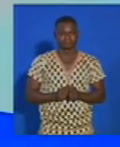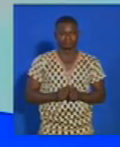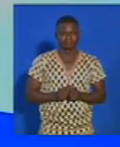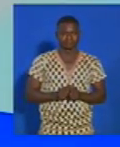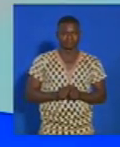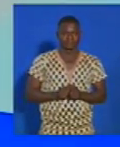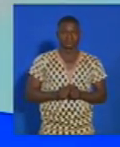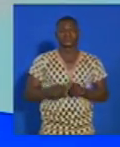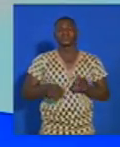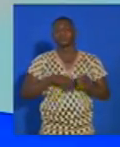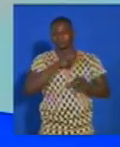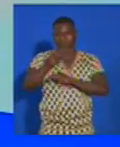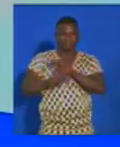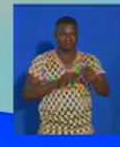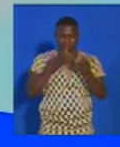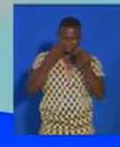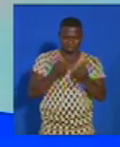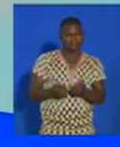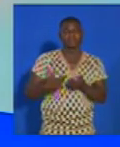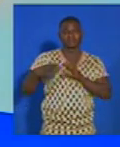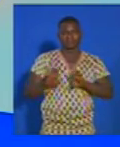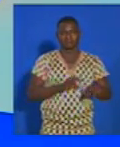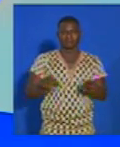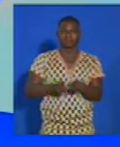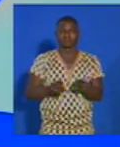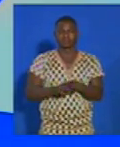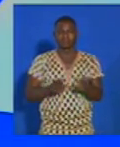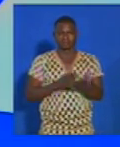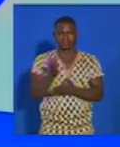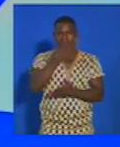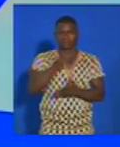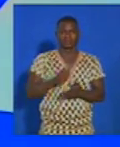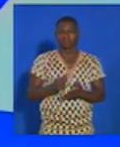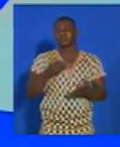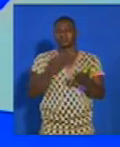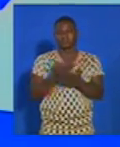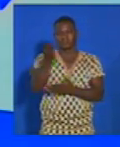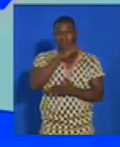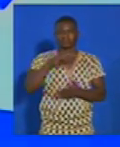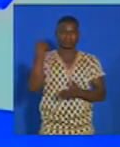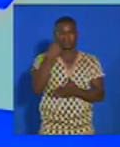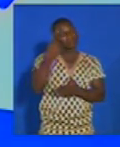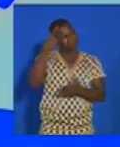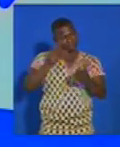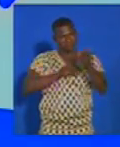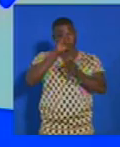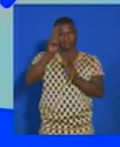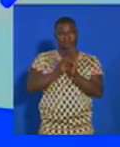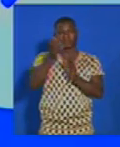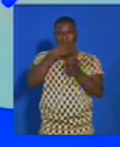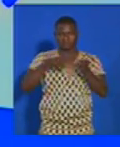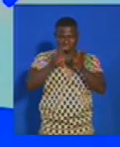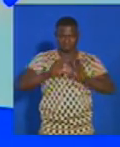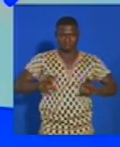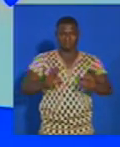Effectivement, la mobilisation des ressources pour les collectivités se fait aussi par l'entremise du Fonds permanent pour le développement des collectivités territoriales